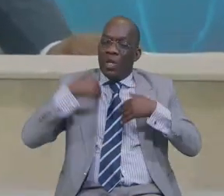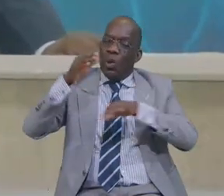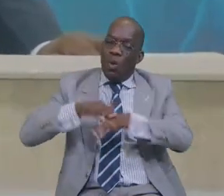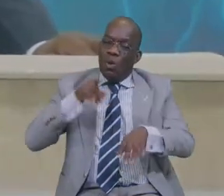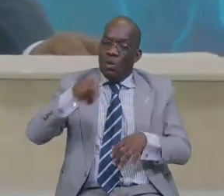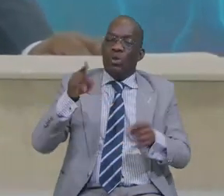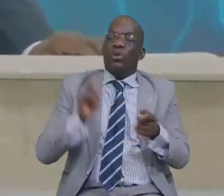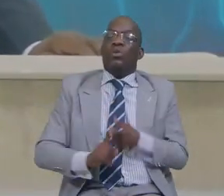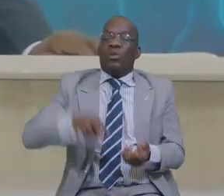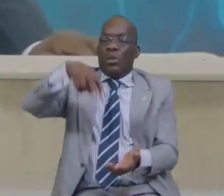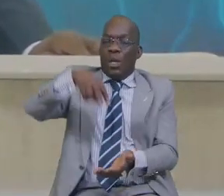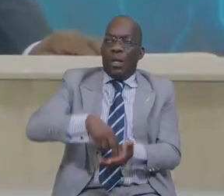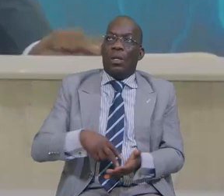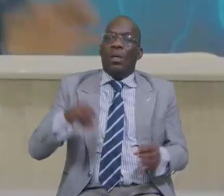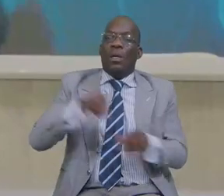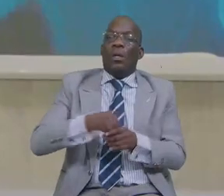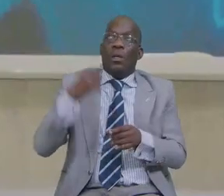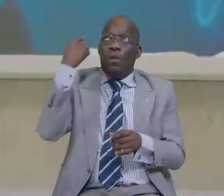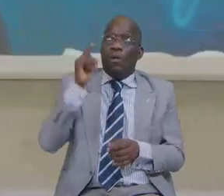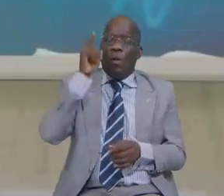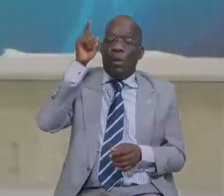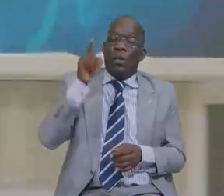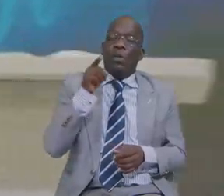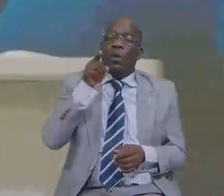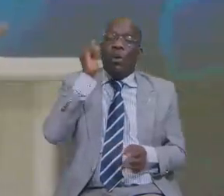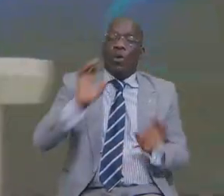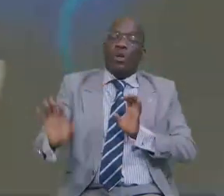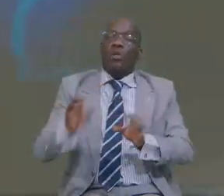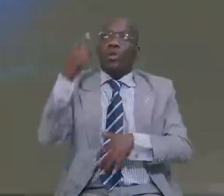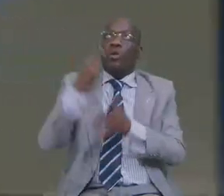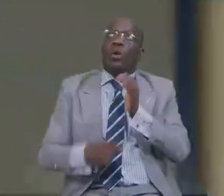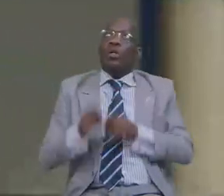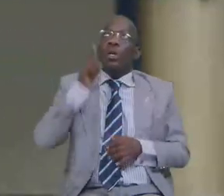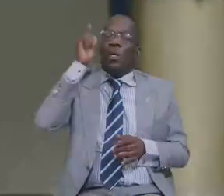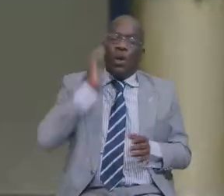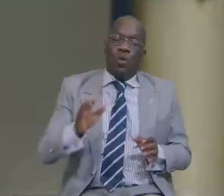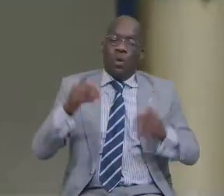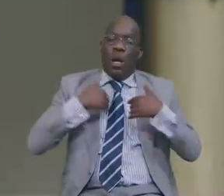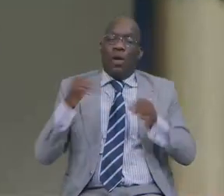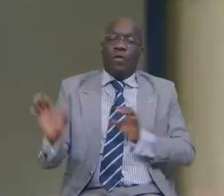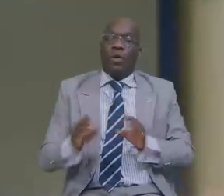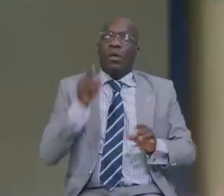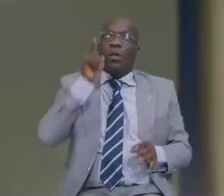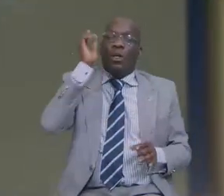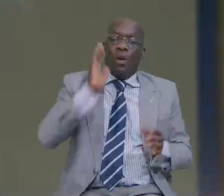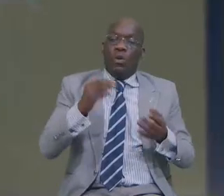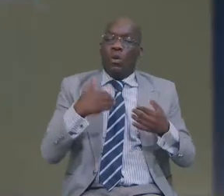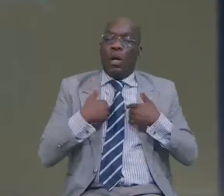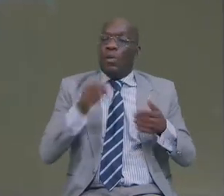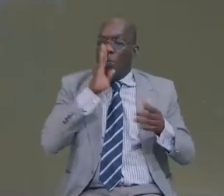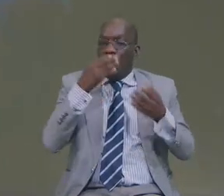Seigneur t'appelle pour que tu fasses ce qu'il sera en train de faire. Et tu dois sauver les